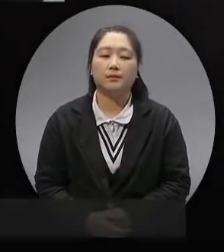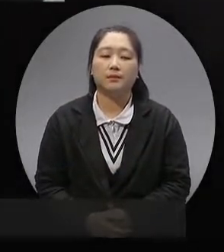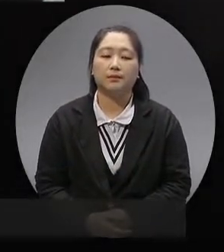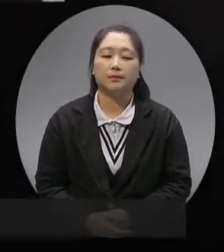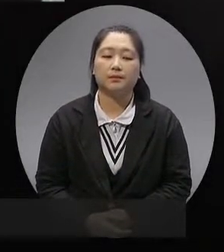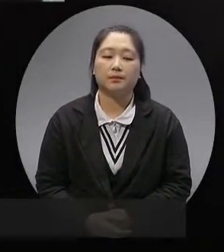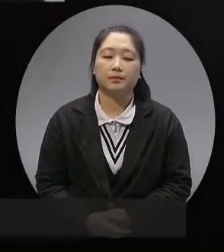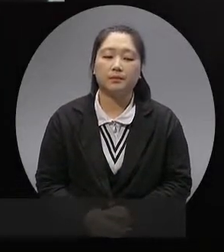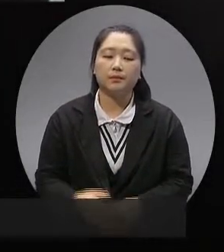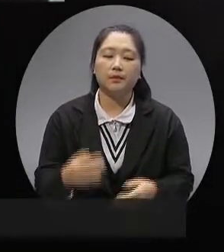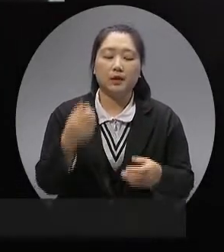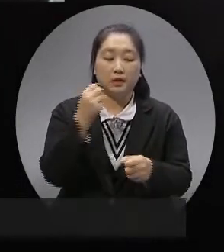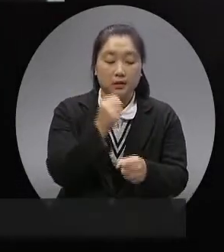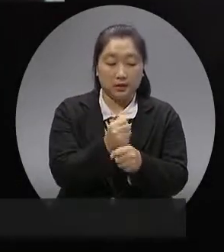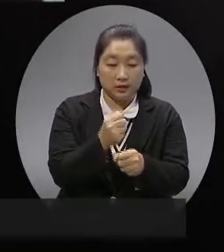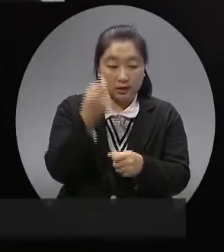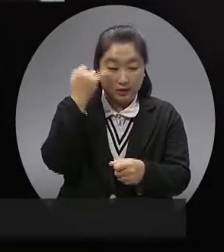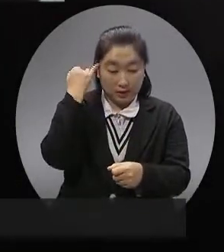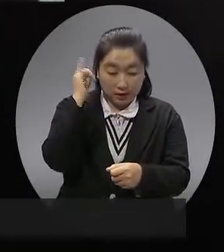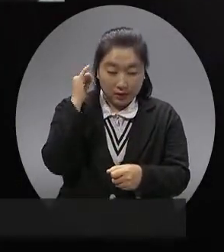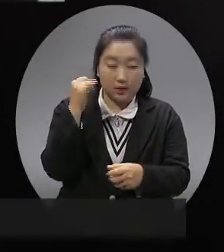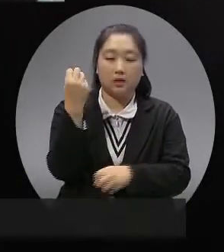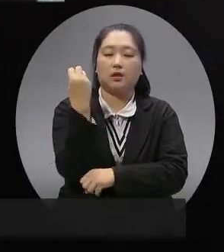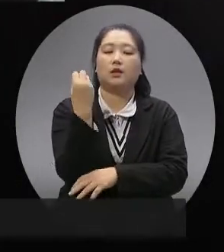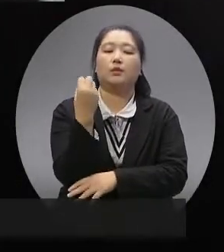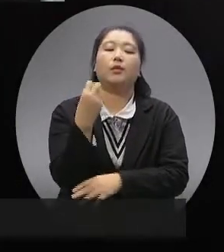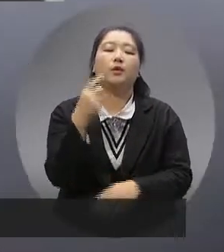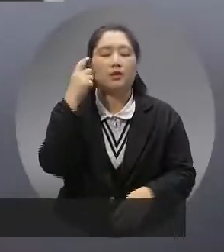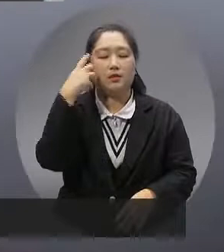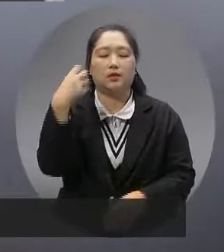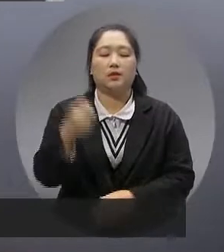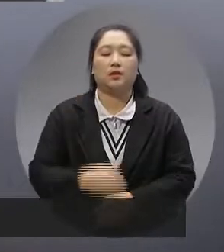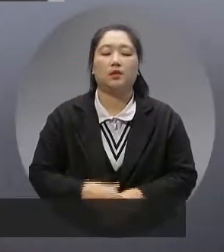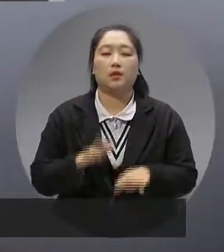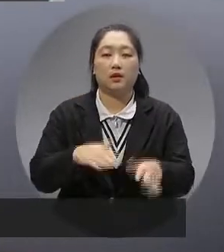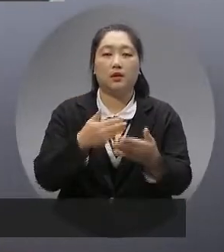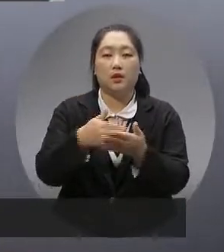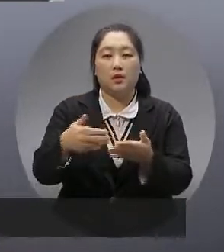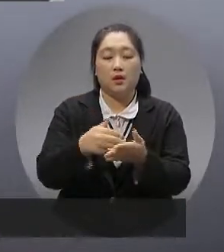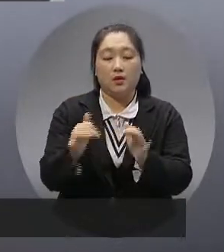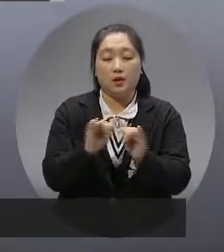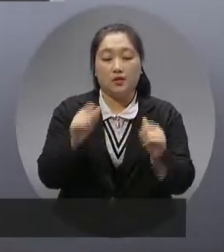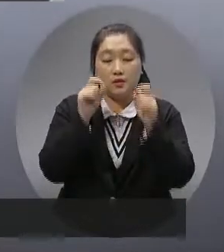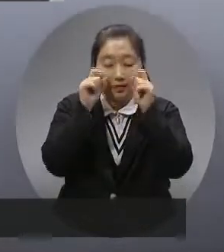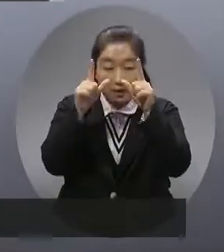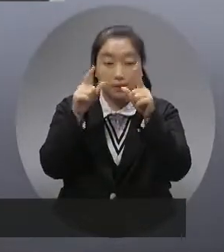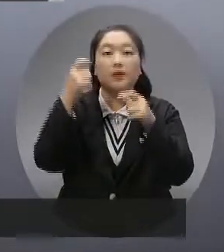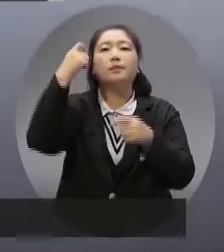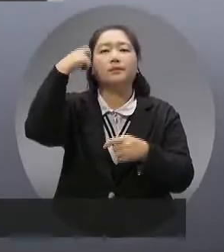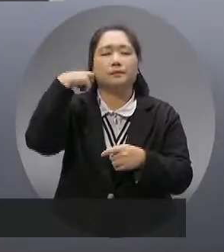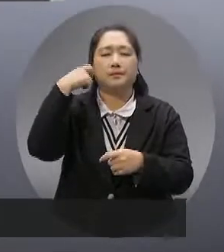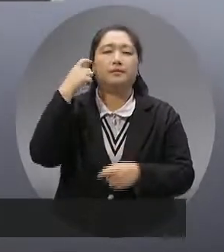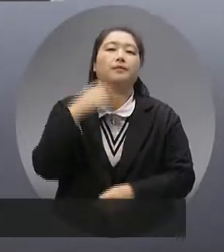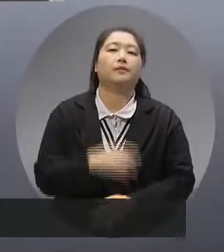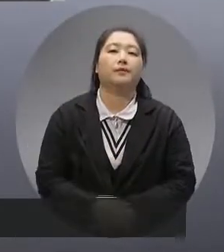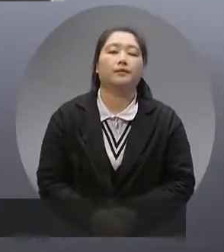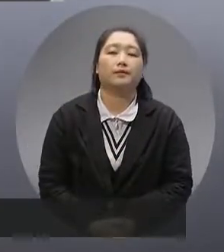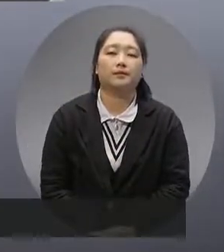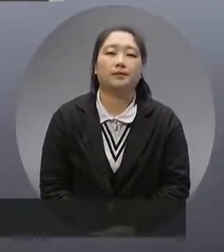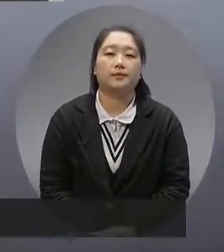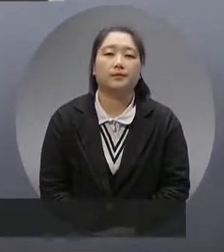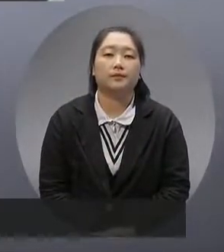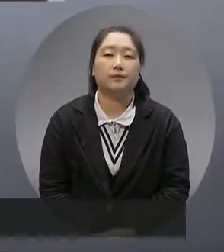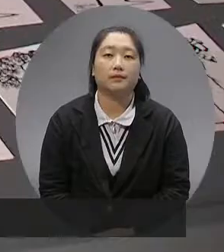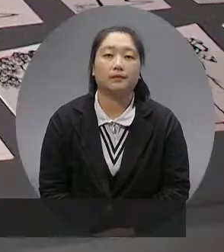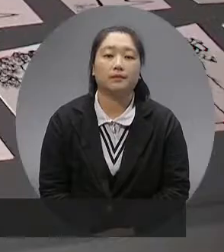게 창작의 단초를 주는 게 드로잉이라고 생각합니다. 제가 이제 화가로서 깨어있음을 자각하는